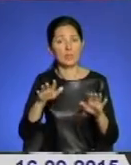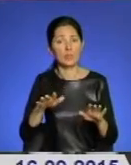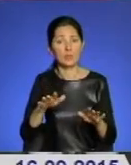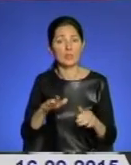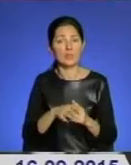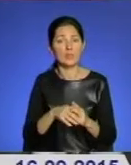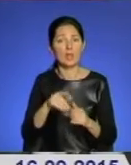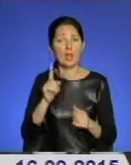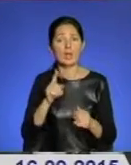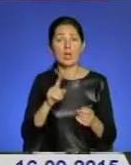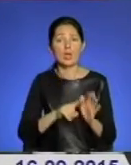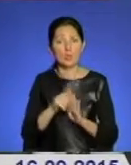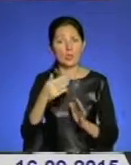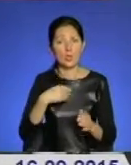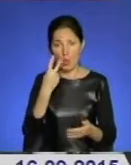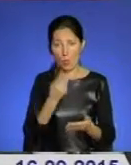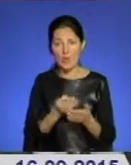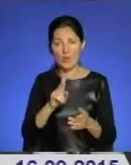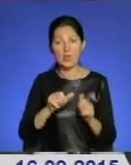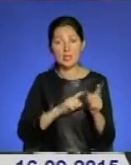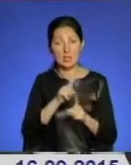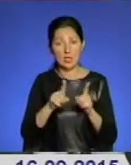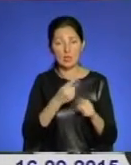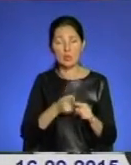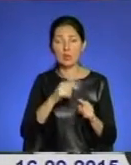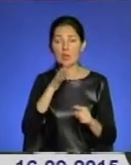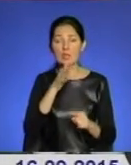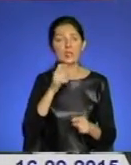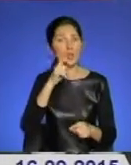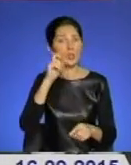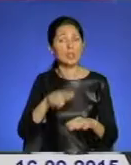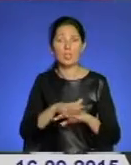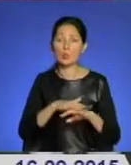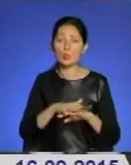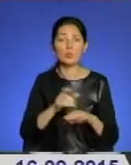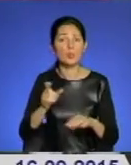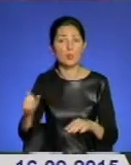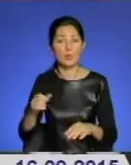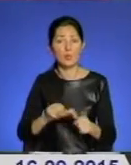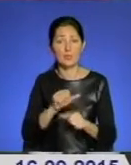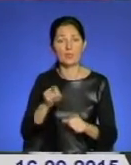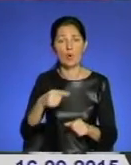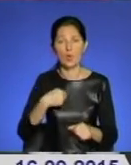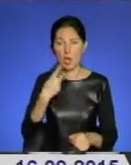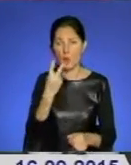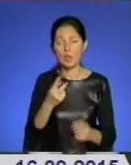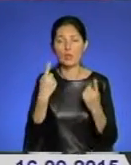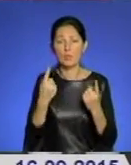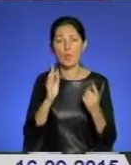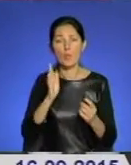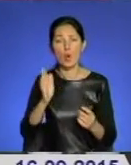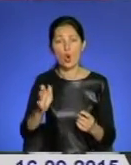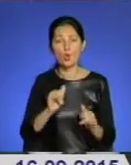за все, я бачив, як змінилося за цей час українське суспільство. І крім того, я бачив визначний прогрес